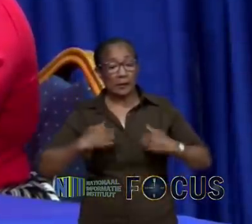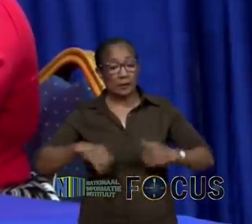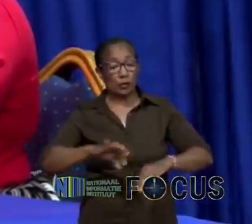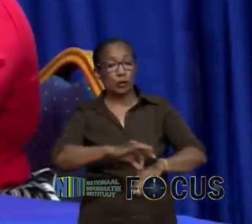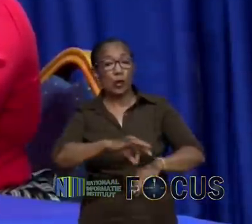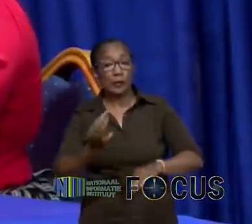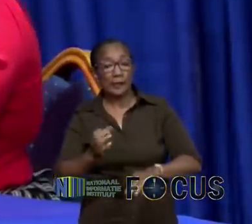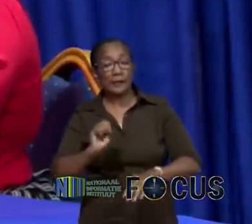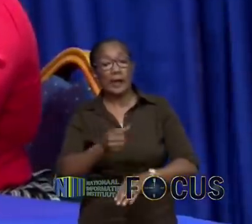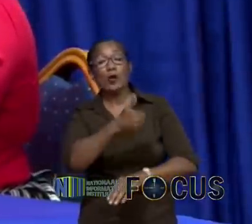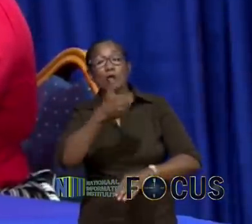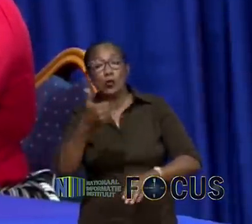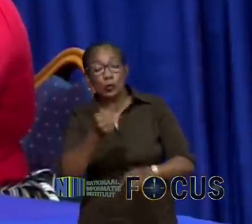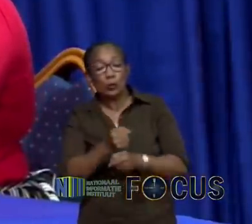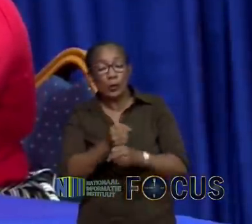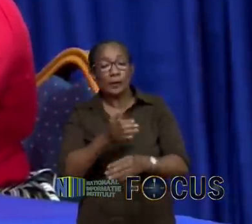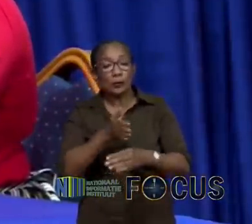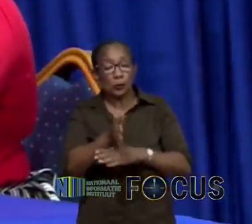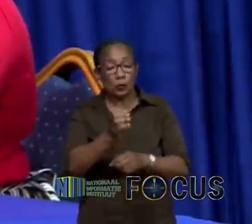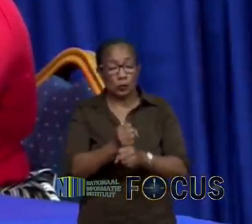boom in a wiki die zin.